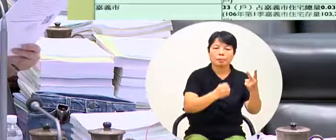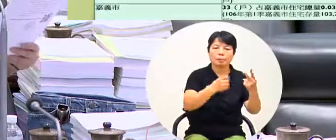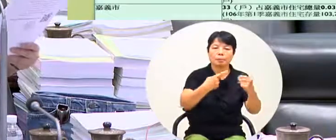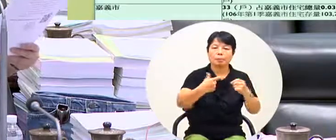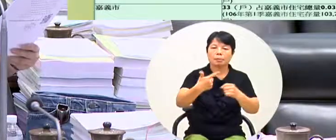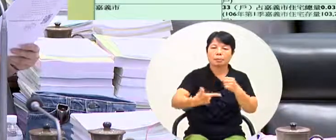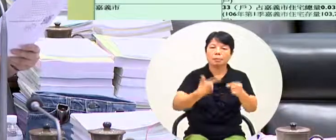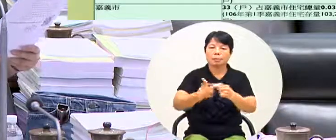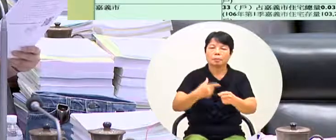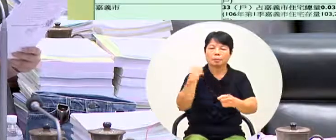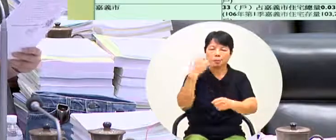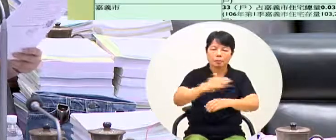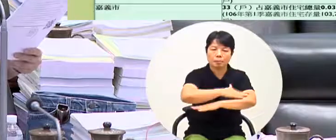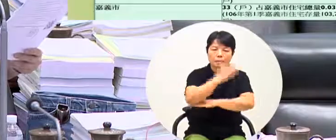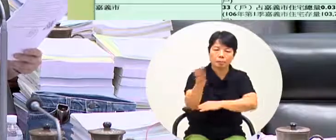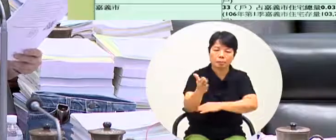的是